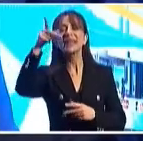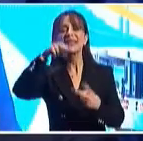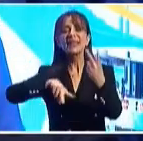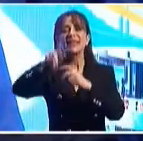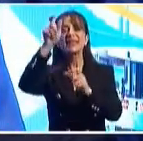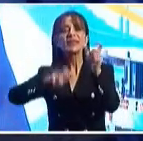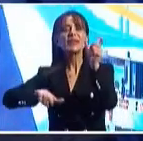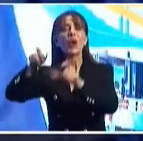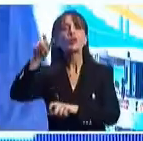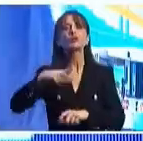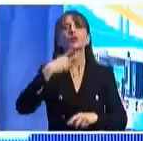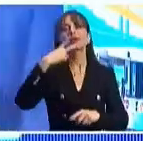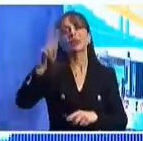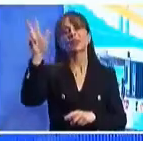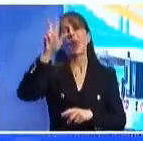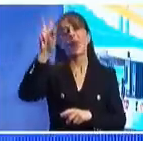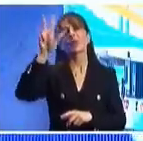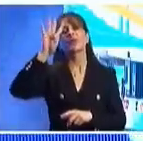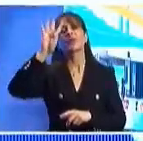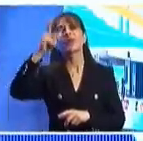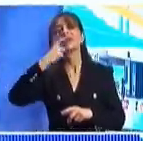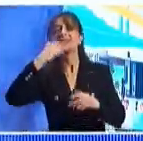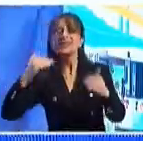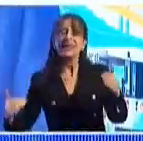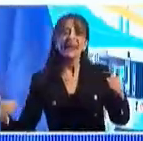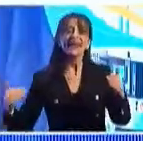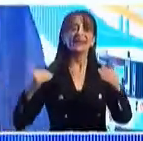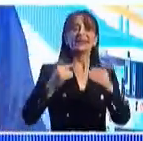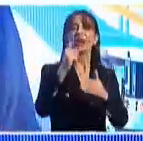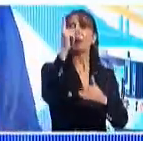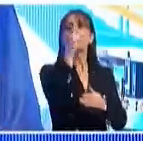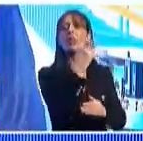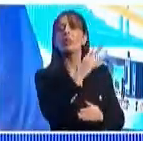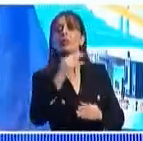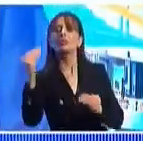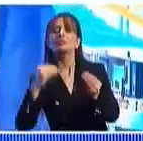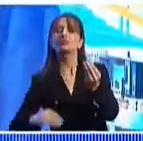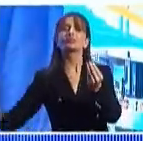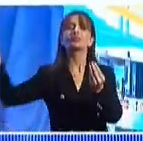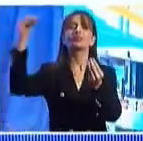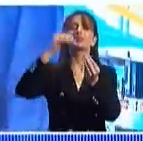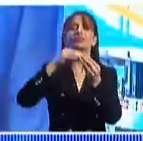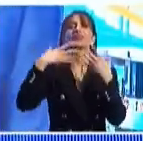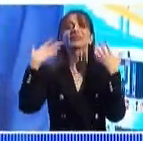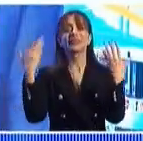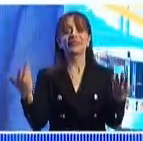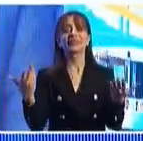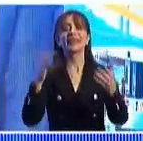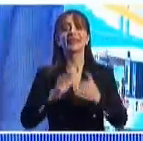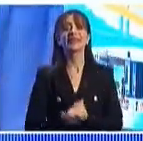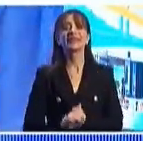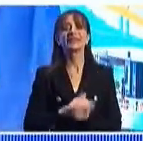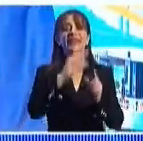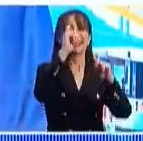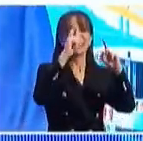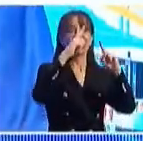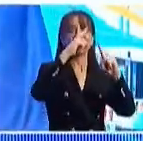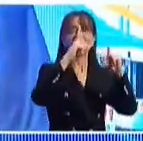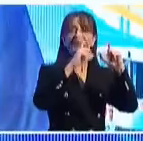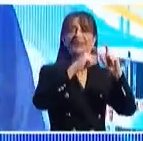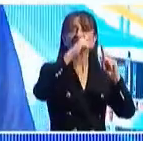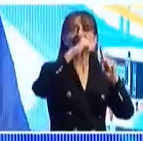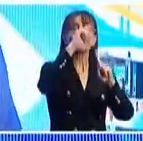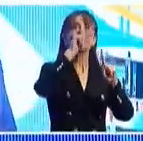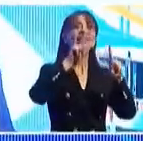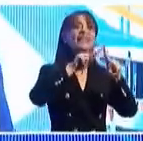2034 yılına kadar iki katına, 1 milyona ulaştıracağız. Ve bu çerçevede de İstinye Yeni Kapı ve Çubuklu